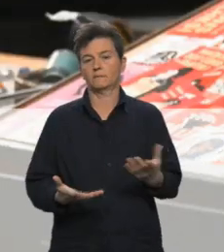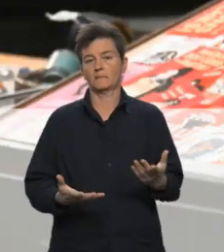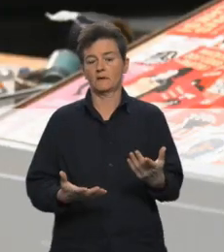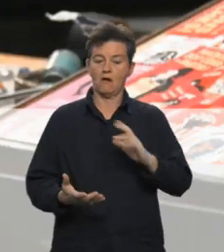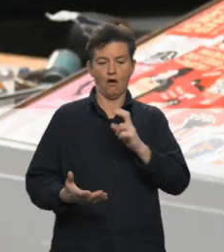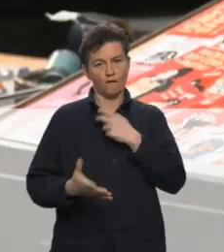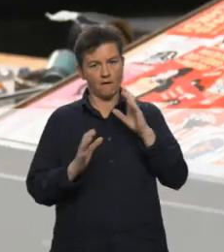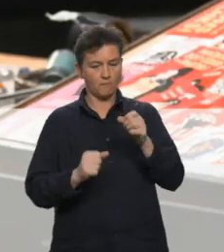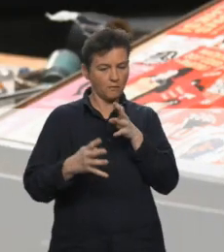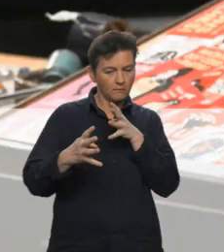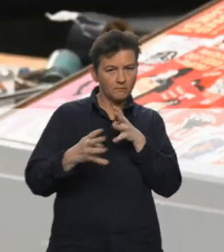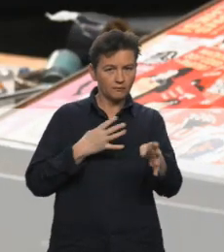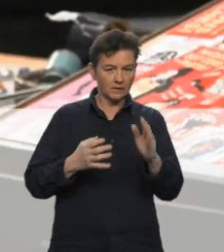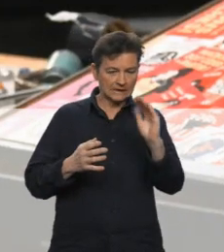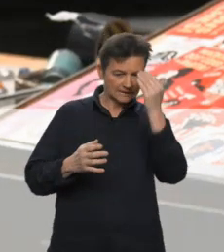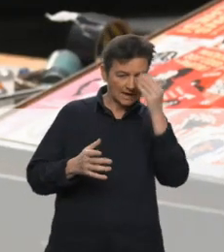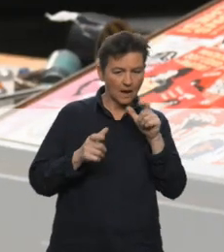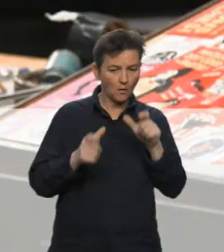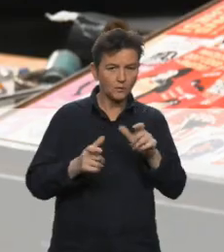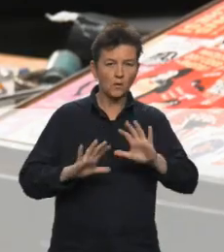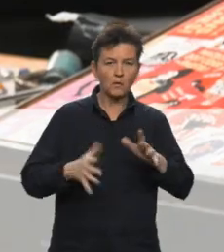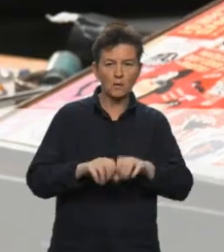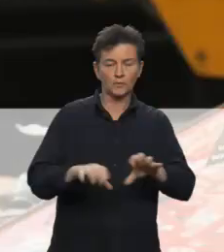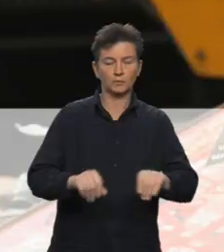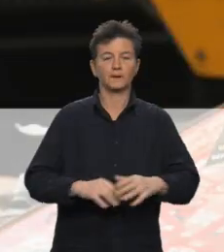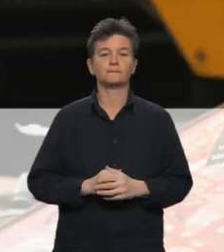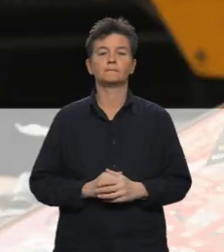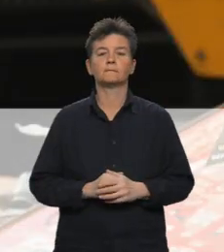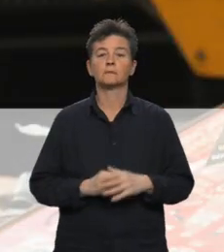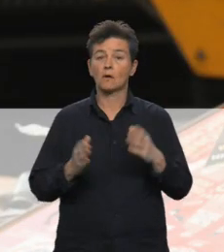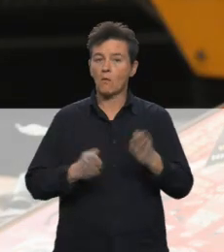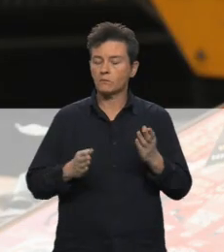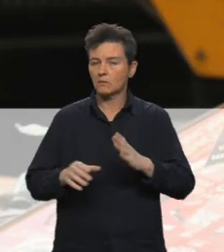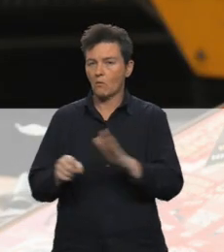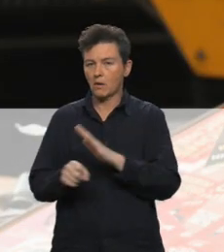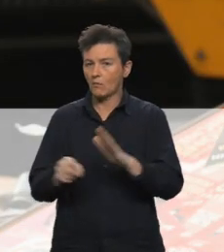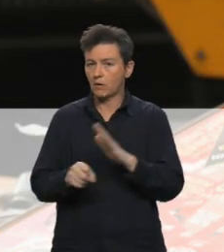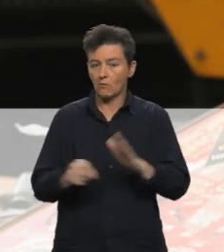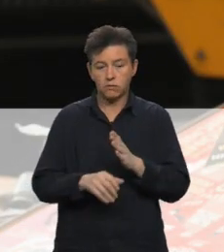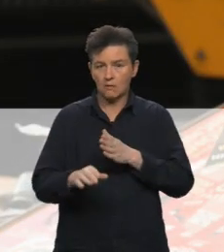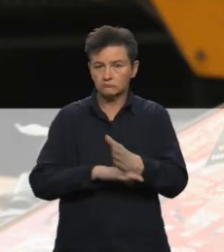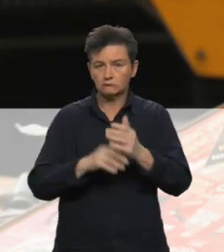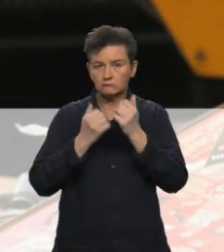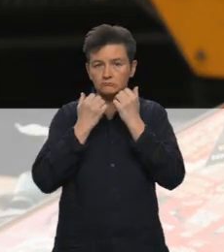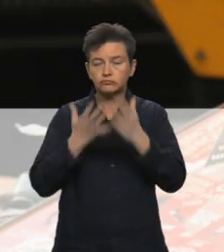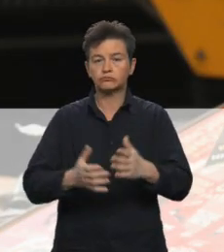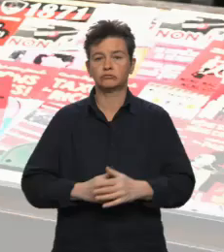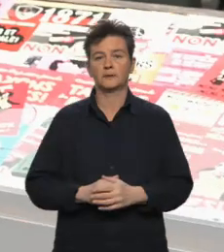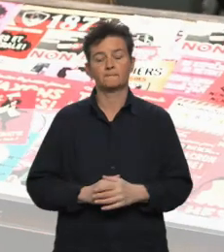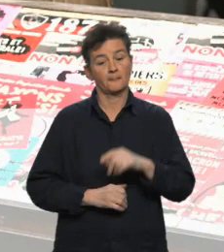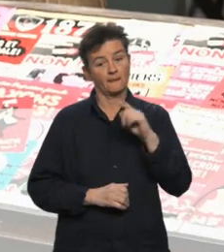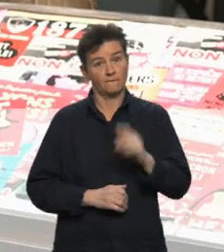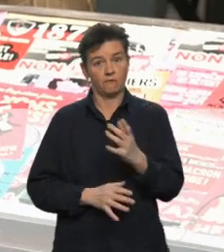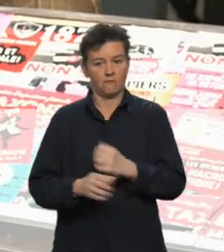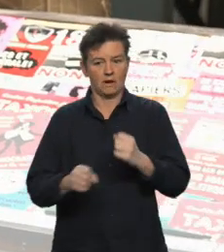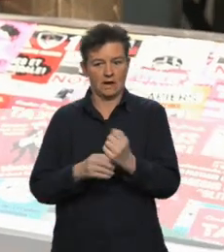pour avoir enfin une transparence et pouvoir contrôler ce qui est produit. Les hôpitaux sont surchargés, voire inaccessibles. Il